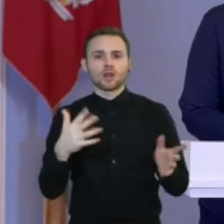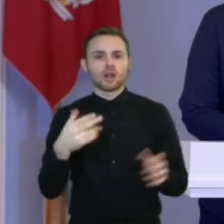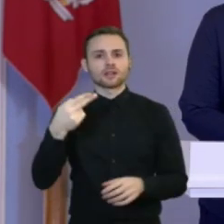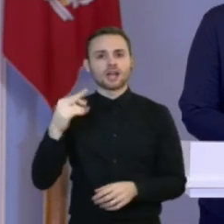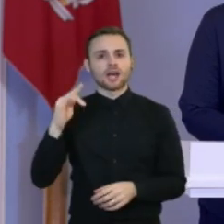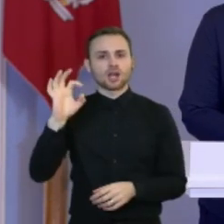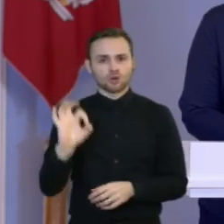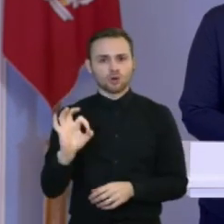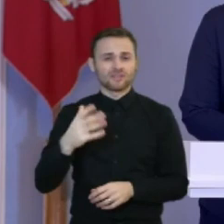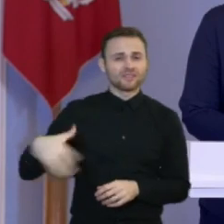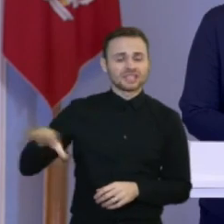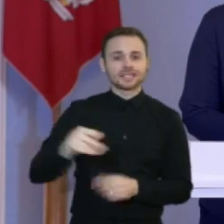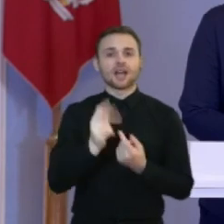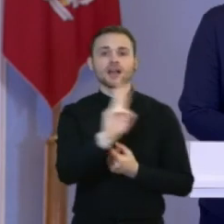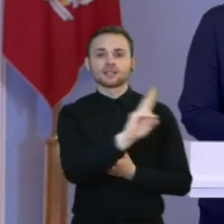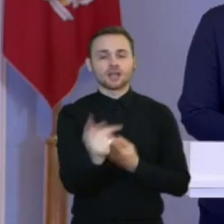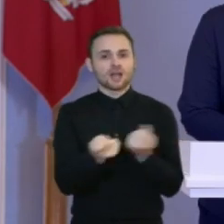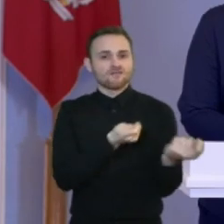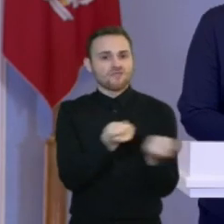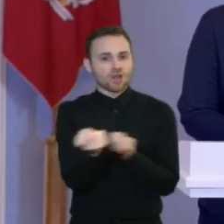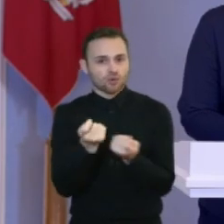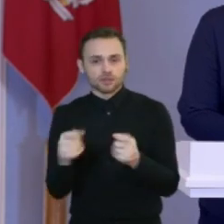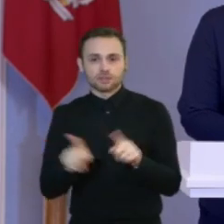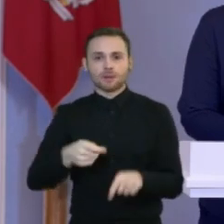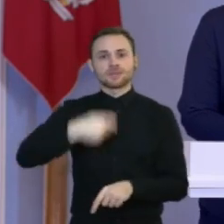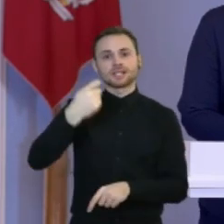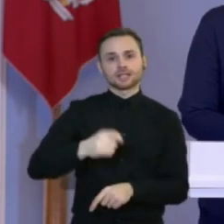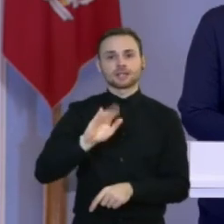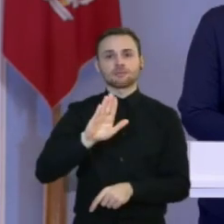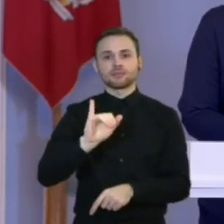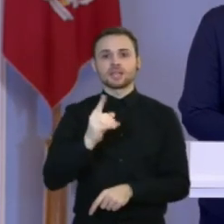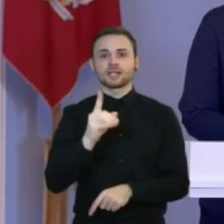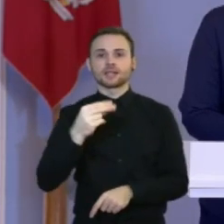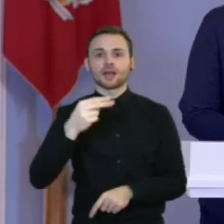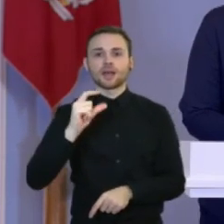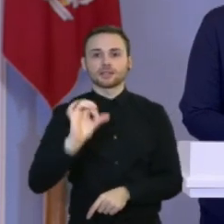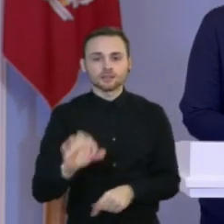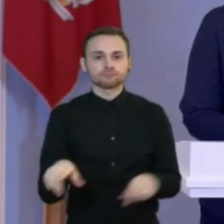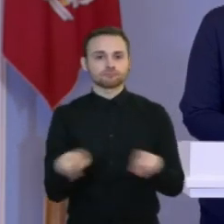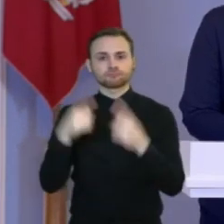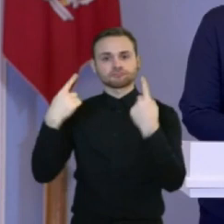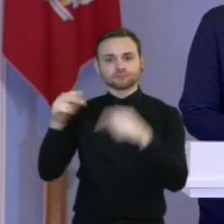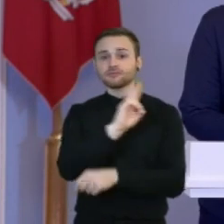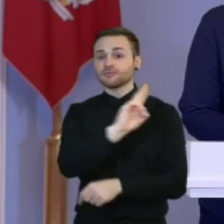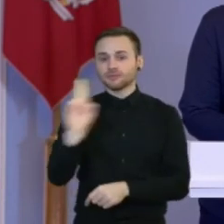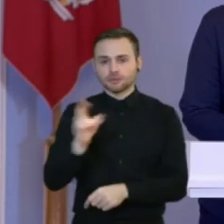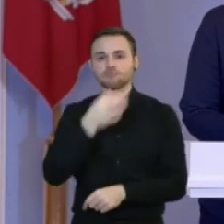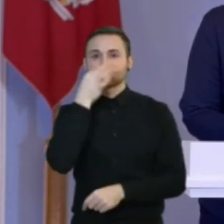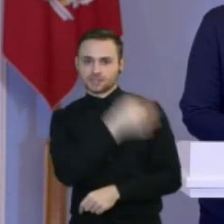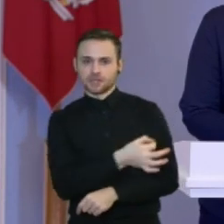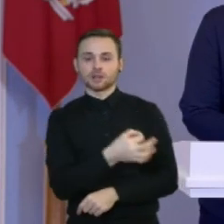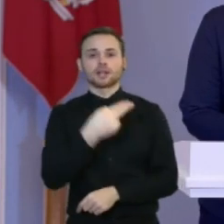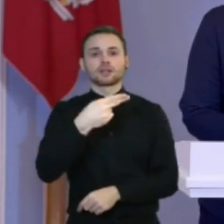valstybių vadovų patikinimus, pradedant nuo prezidento Bideno ir visi kiti patvirtino, kad